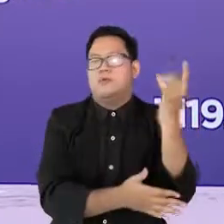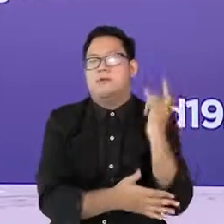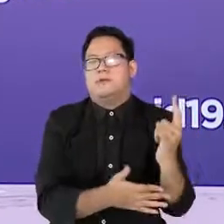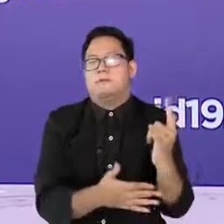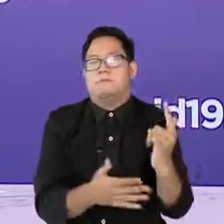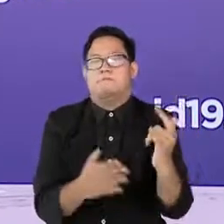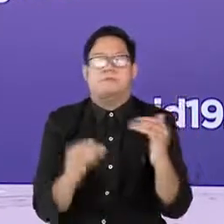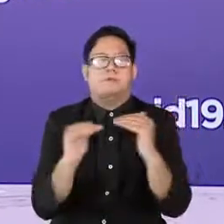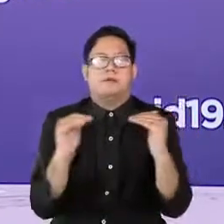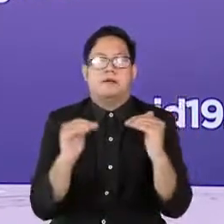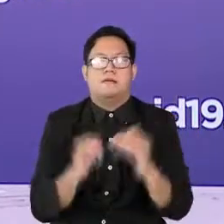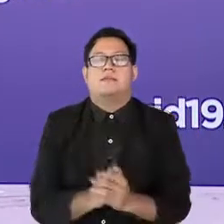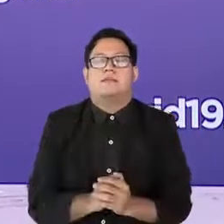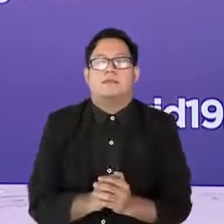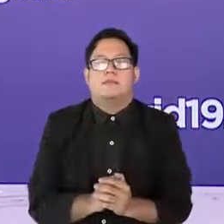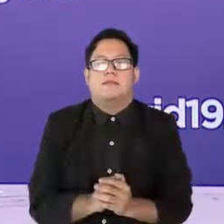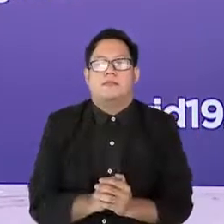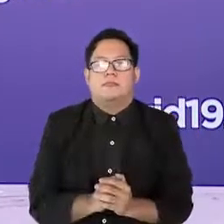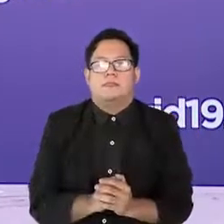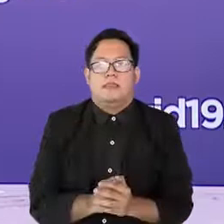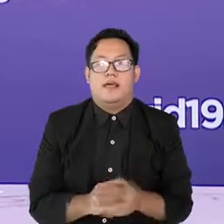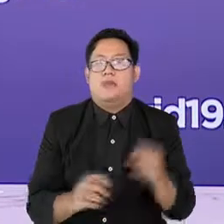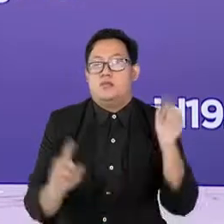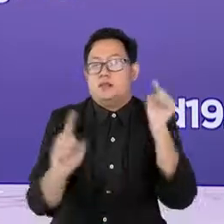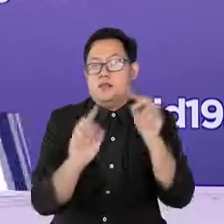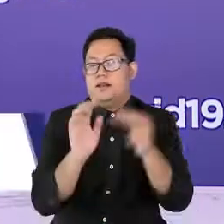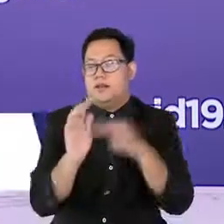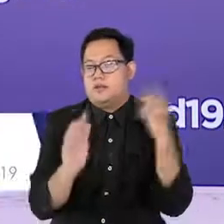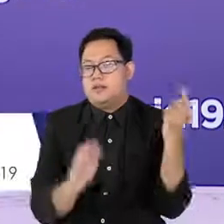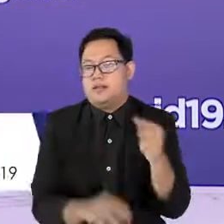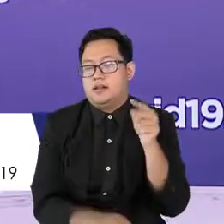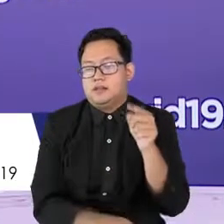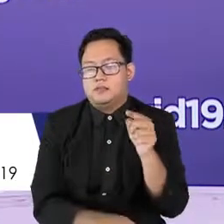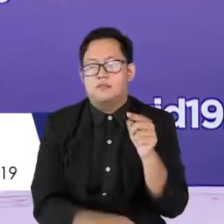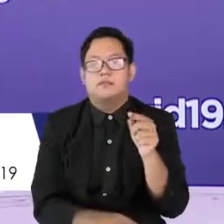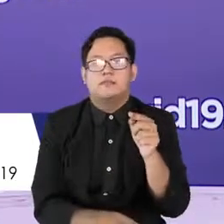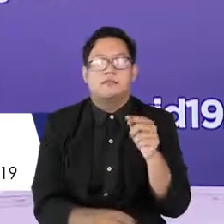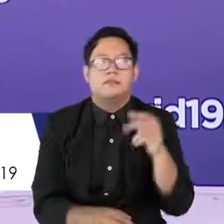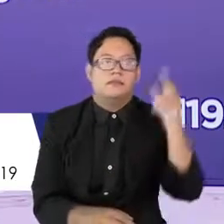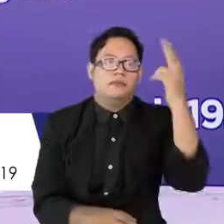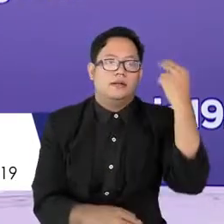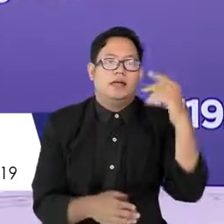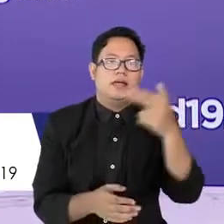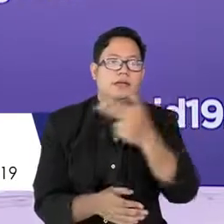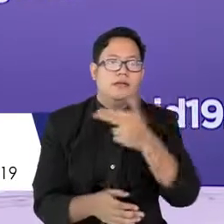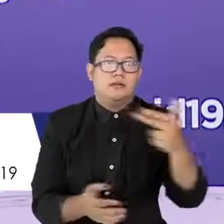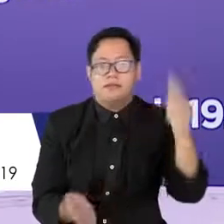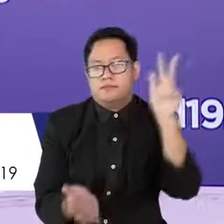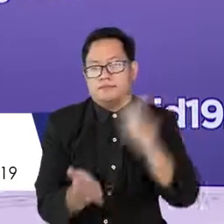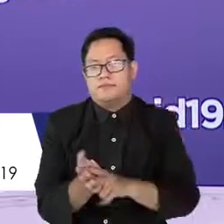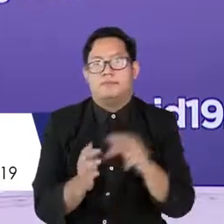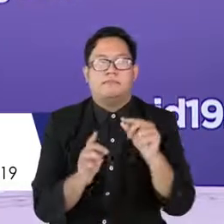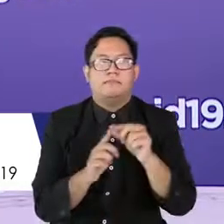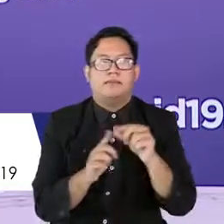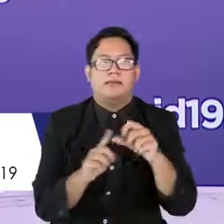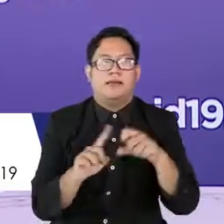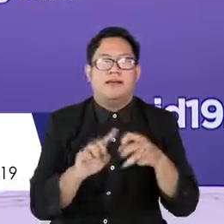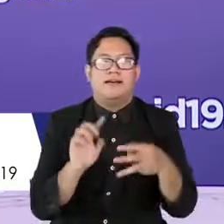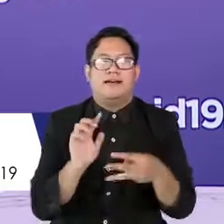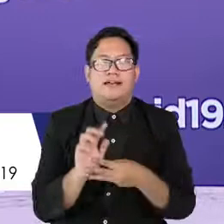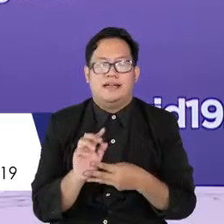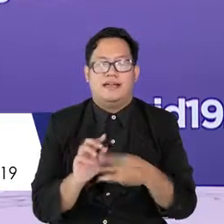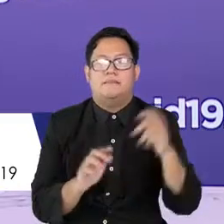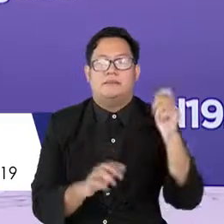sesuai dengan visi nasional tersebut maka pemerintah Indonesia telah menetapkan ppkm akan tetap digunakan